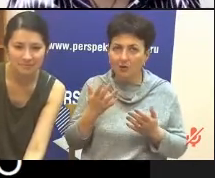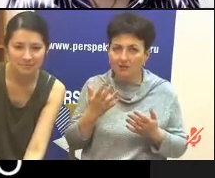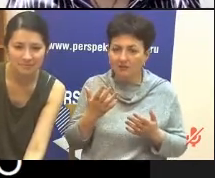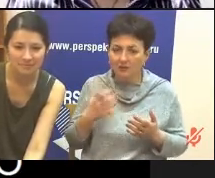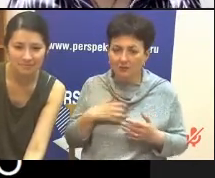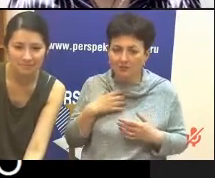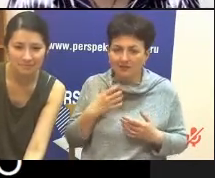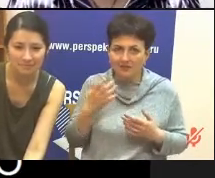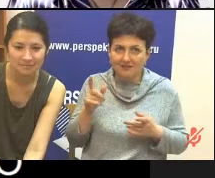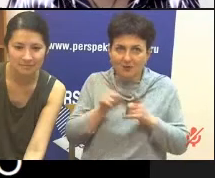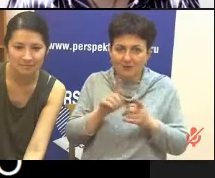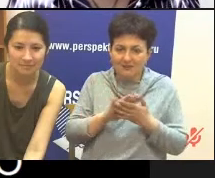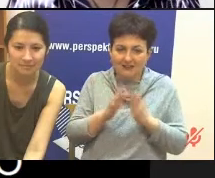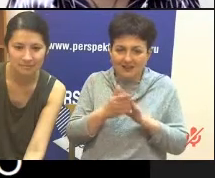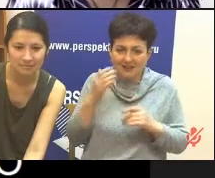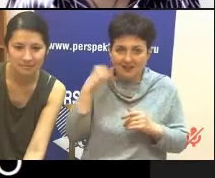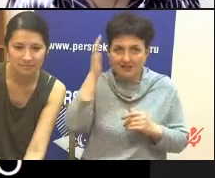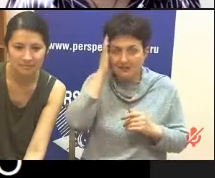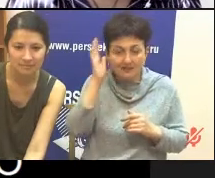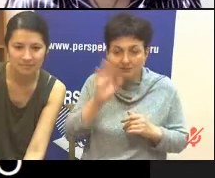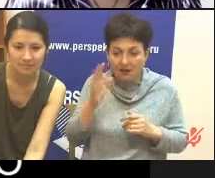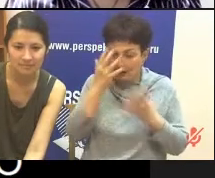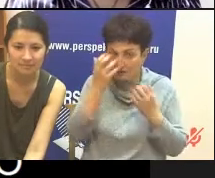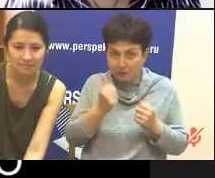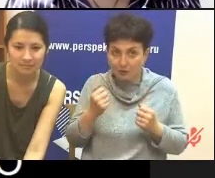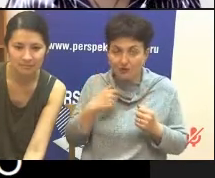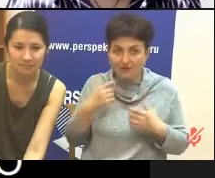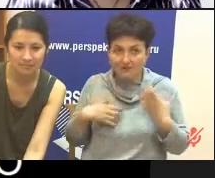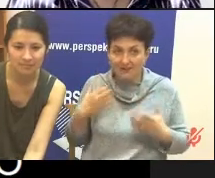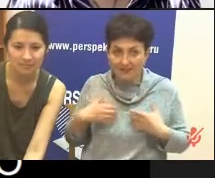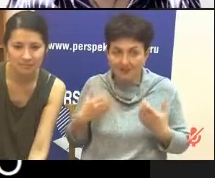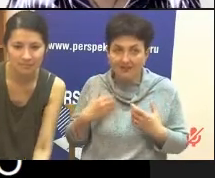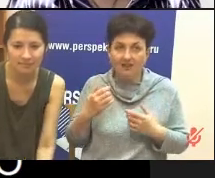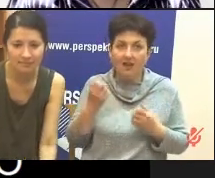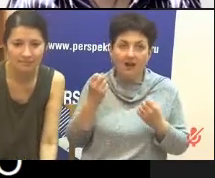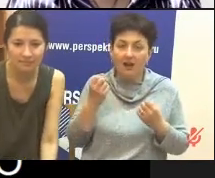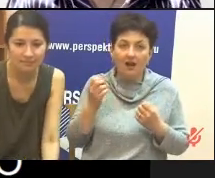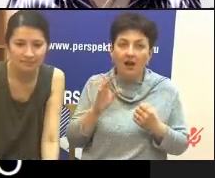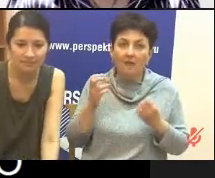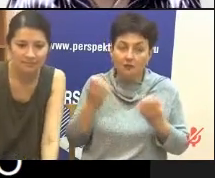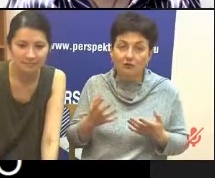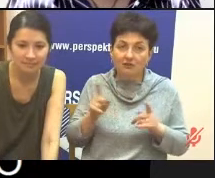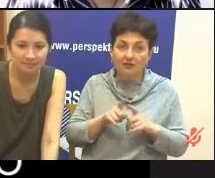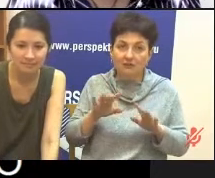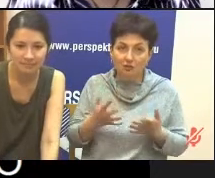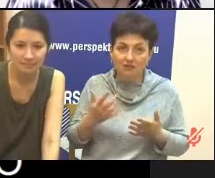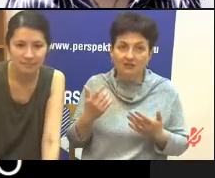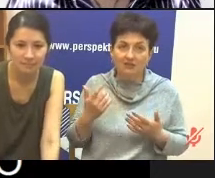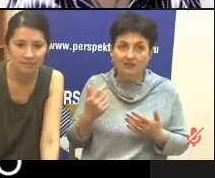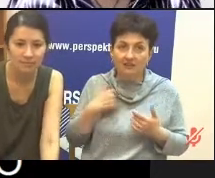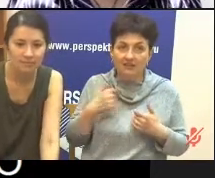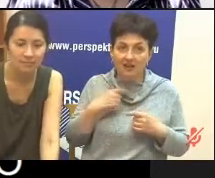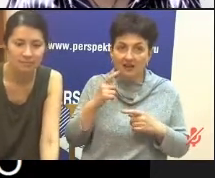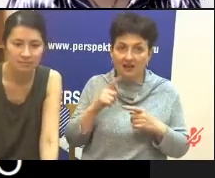оценку. Я на самом деле сегодня в каком-то совершенно диком состоянии, потому что я не спала всю ночь. Не потому что даже я волновалась,